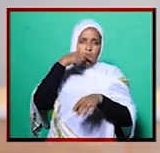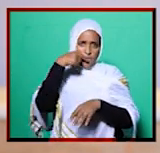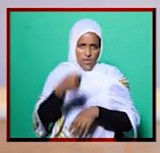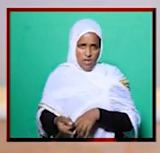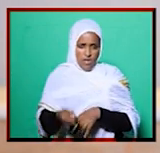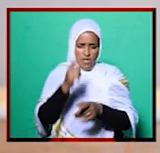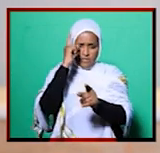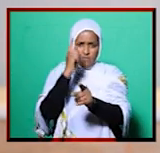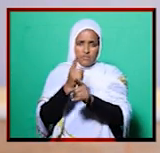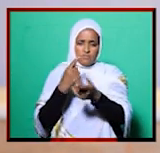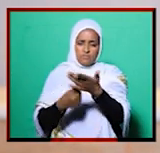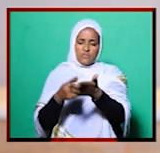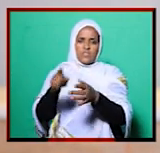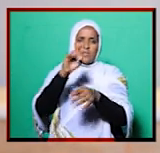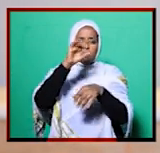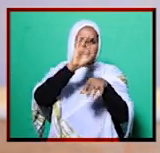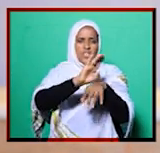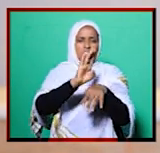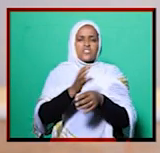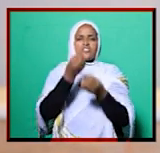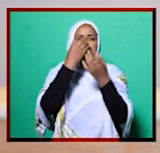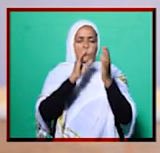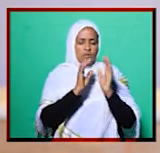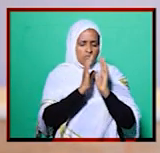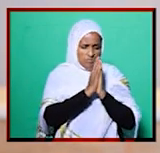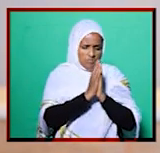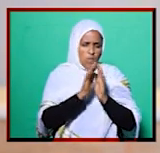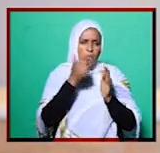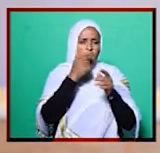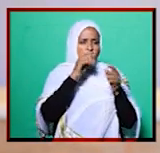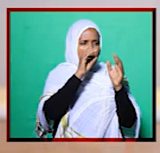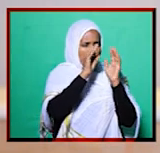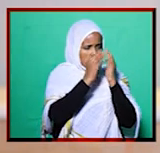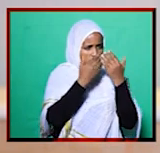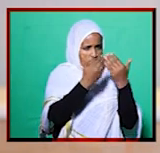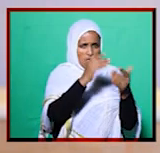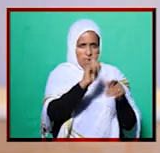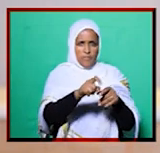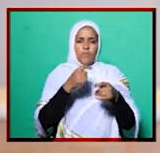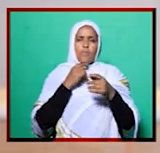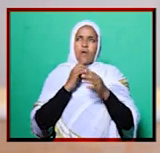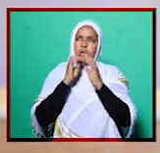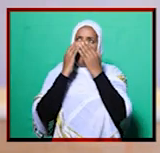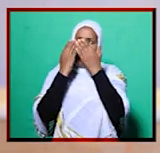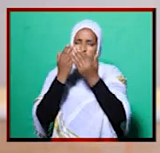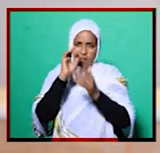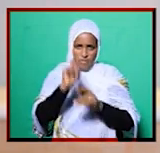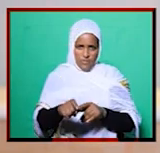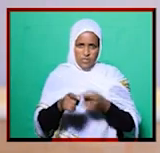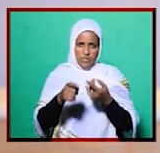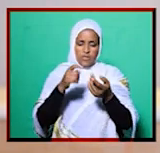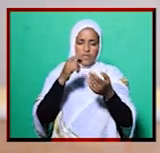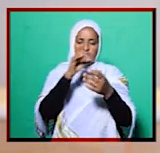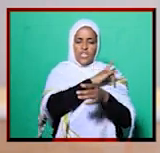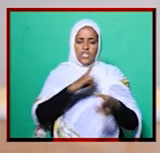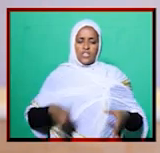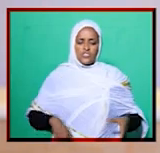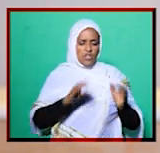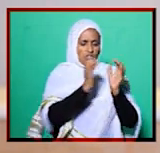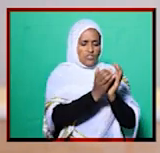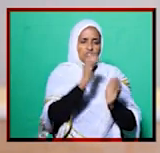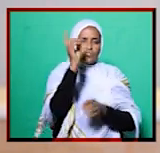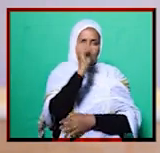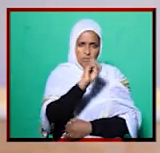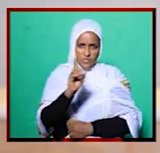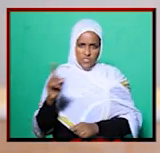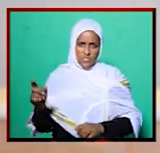ሰዓት መቀደስ እንዳለበት፣ ማን መቀደስ እንዳለበት፣ ማን ማስቀደስ እንዳለበት፣ የምእመናን ድርሻ ምን እንደሆነ፣ የሊቀ ጳጳሱ